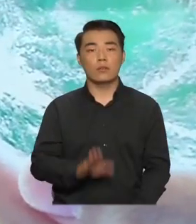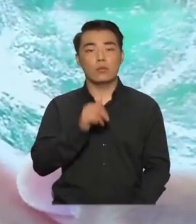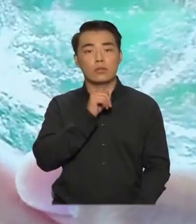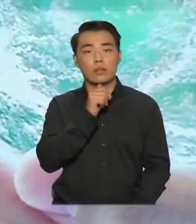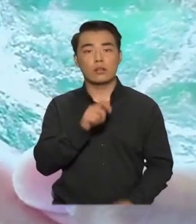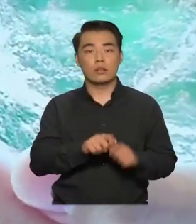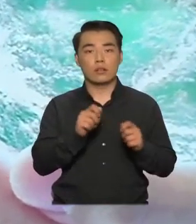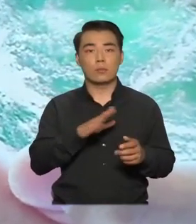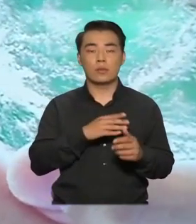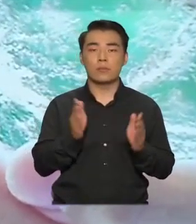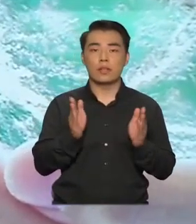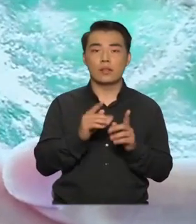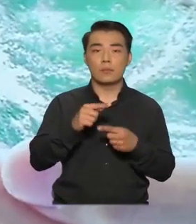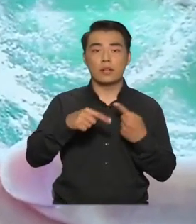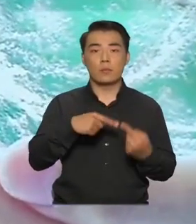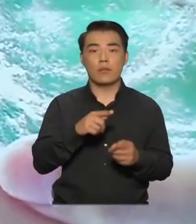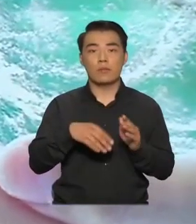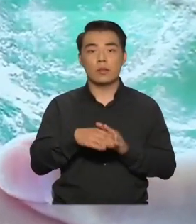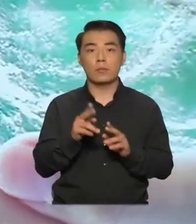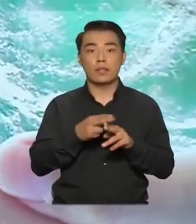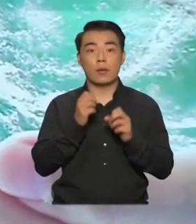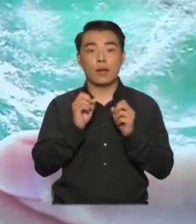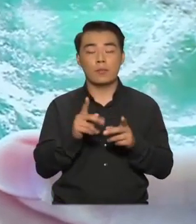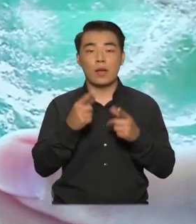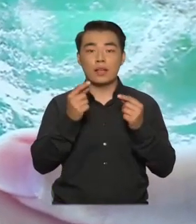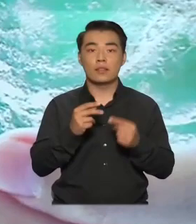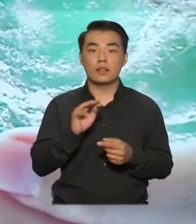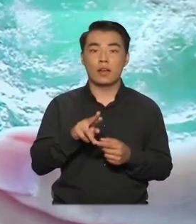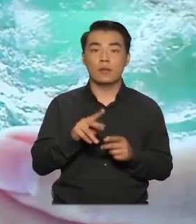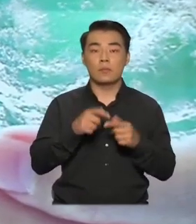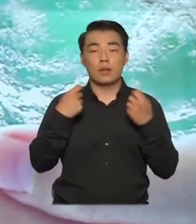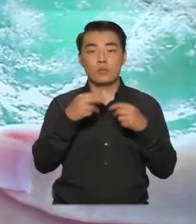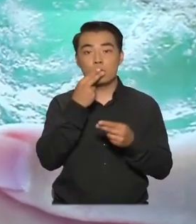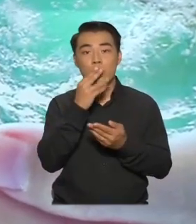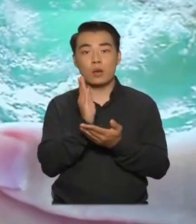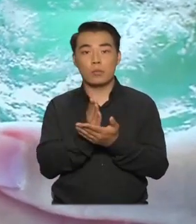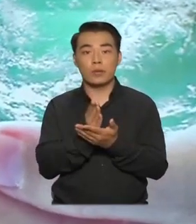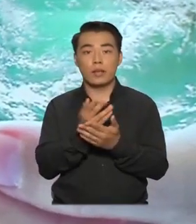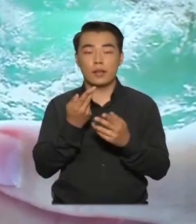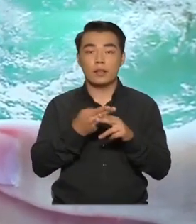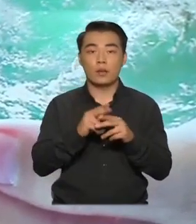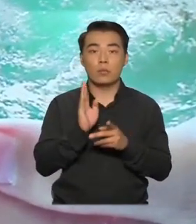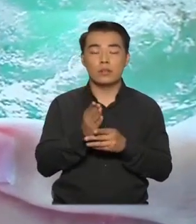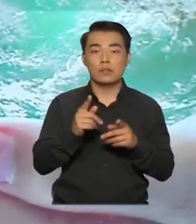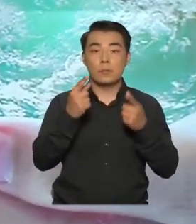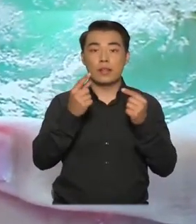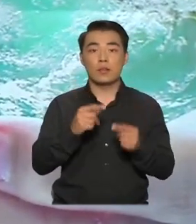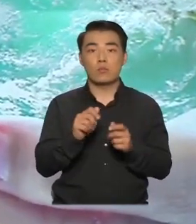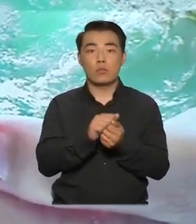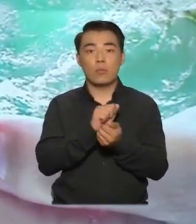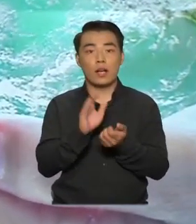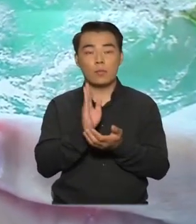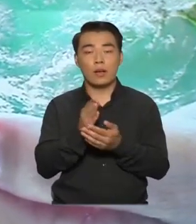В Костанае запустили мини-предприятие по выпуску безопасных пакетов для продуктов питания. Их делают из специальной плотной бумаги.